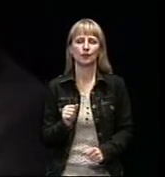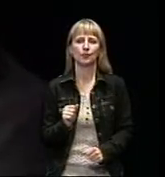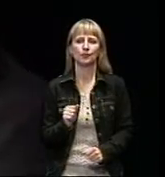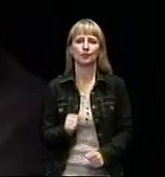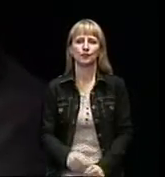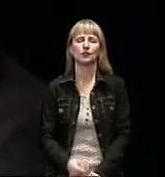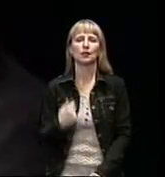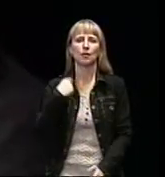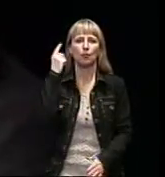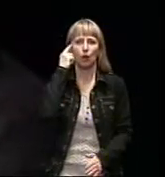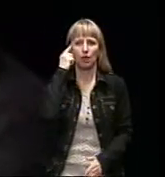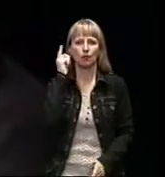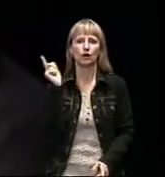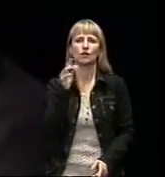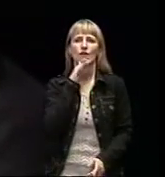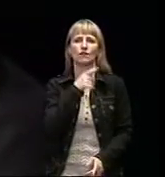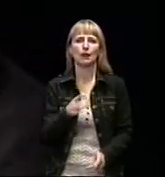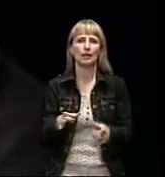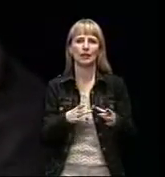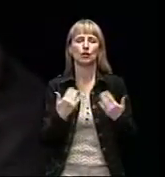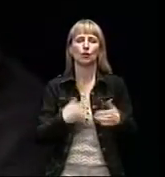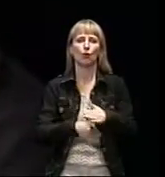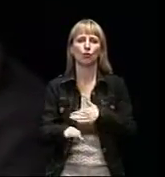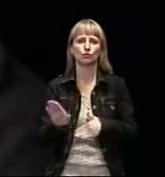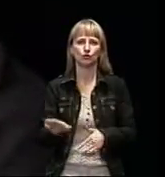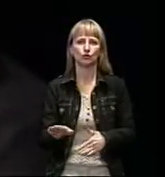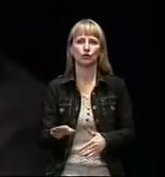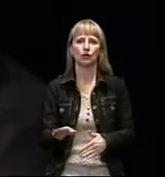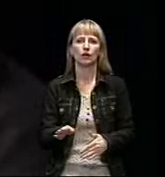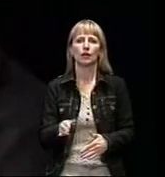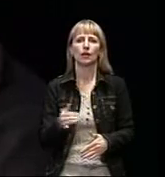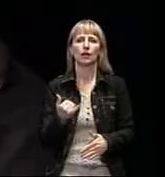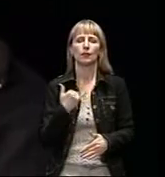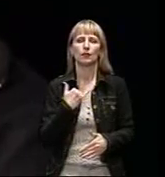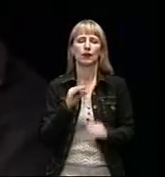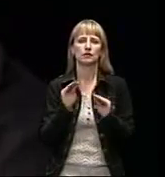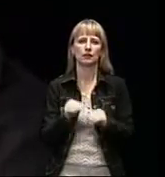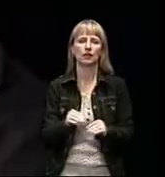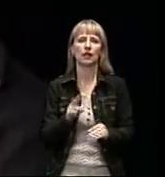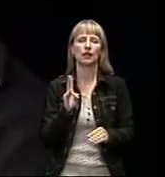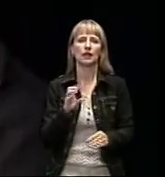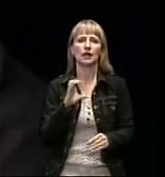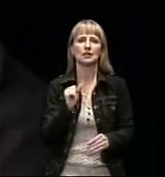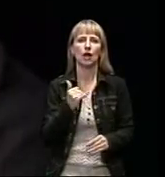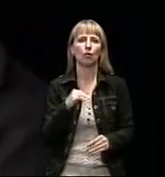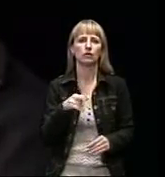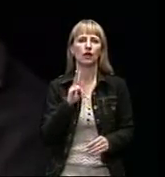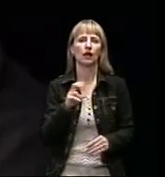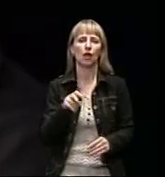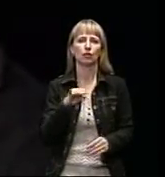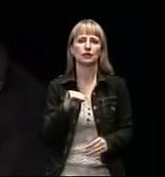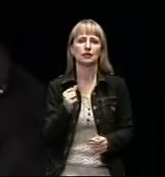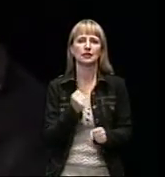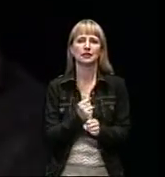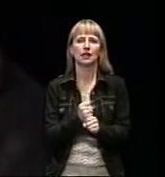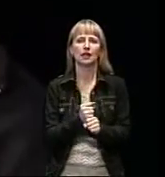понятно, ми розуміємо, що время диска ушло. Тобто ми на SoundCloud розмістили першу частину, зробили страницу в